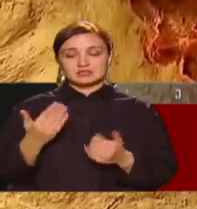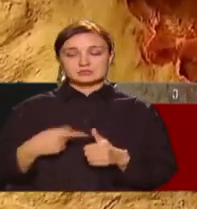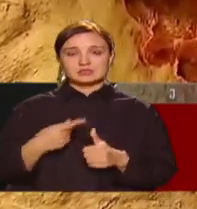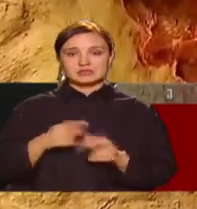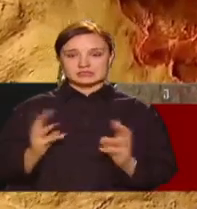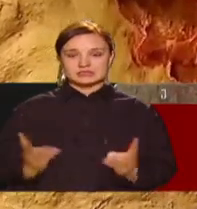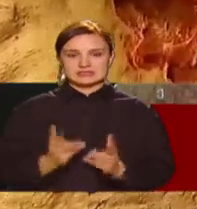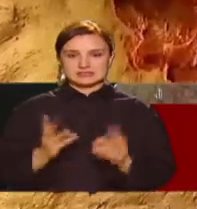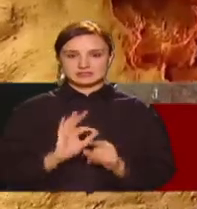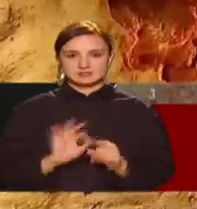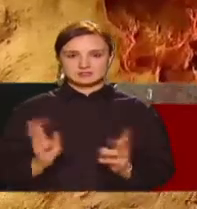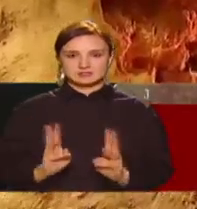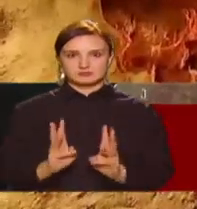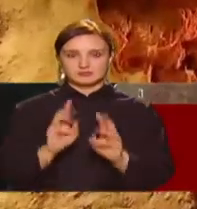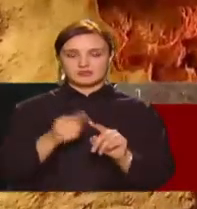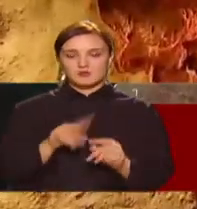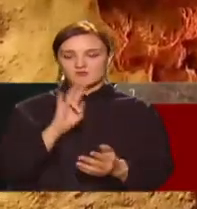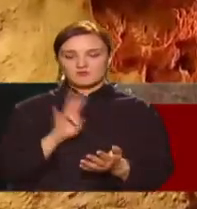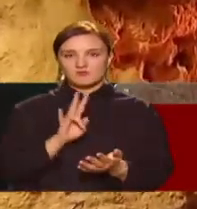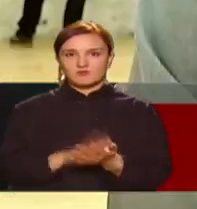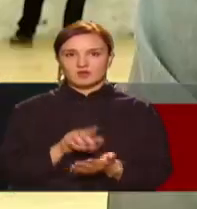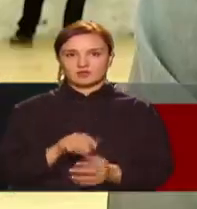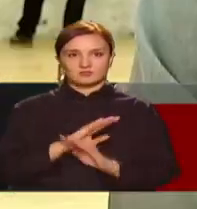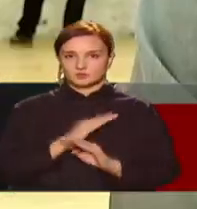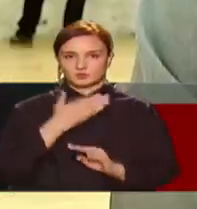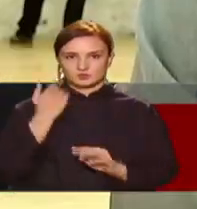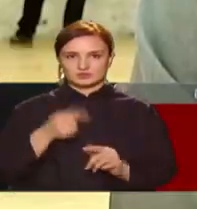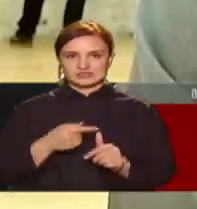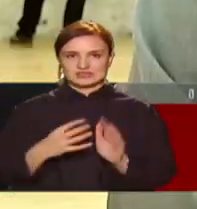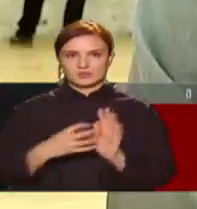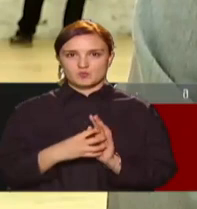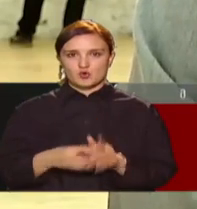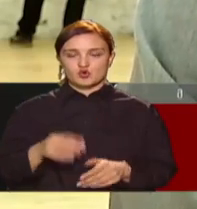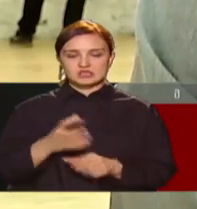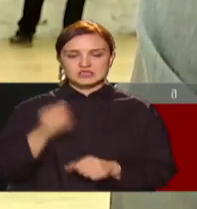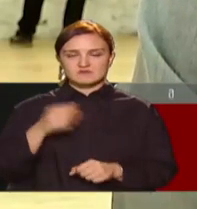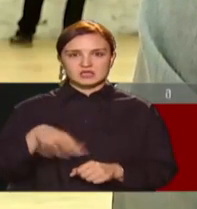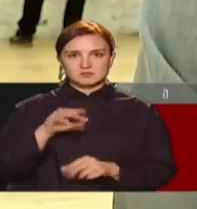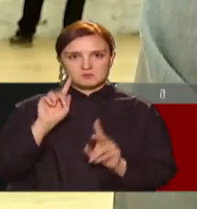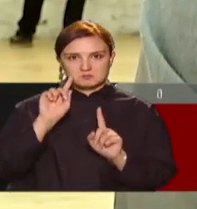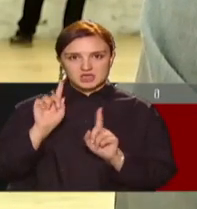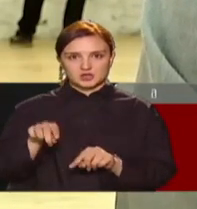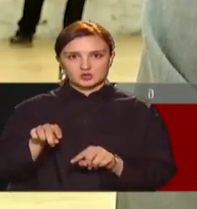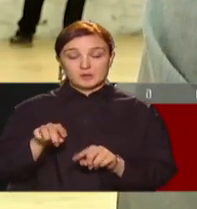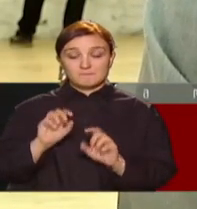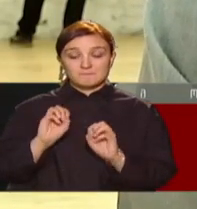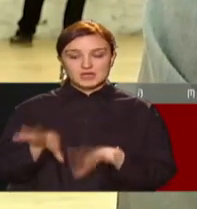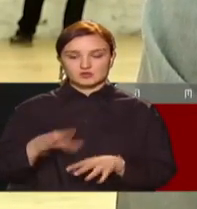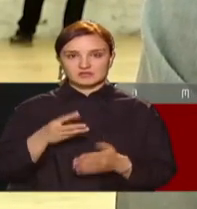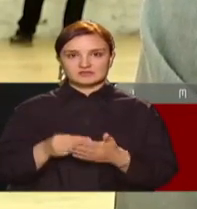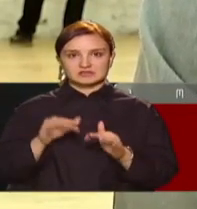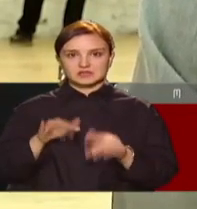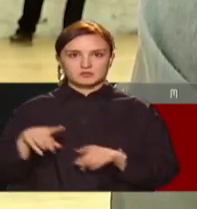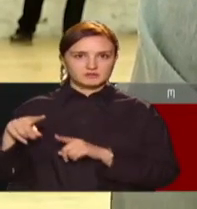სახელზე ცეცხლი ცანთეს, უკვდავების სიმბოლოდ. დაიღუპა და მთელმა სვანეთმა მიატოვა თავისი საქმიანობა და ყველა